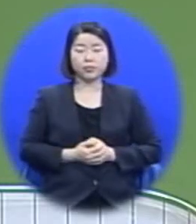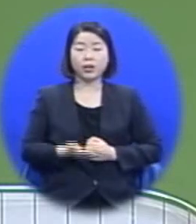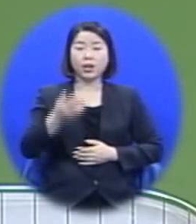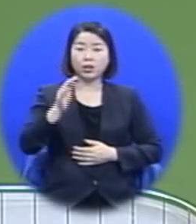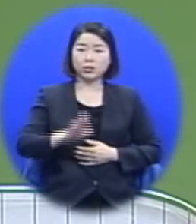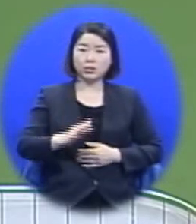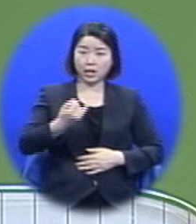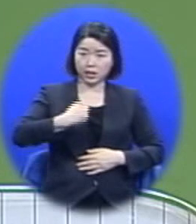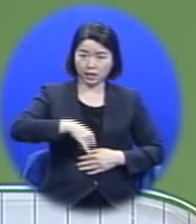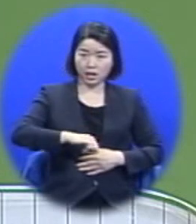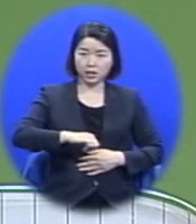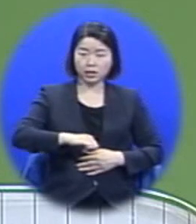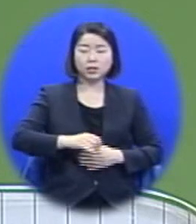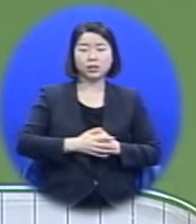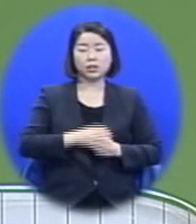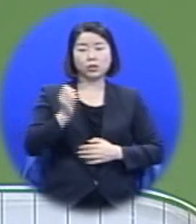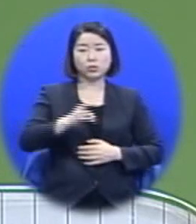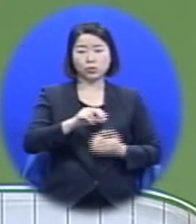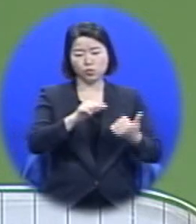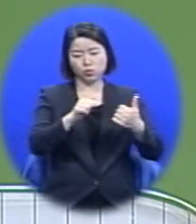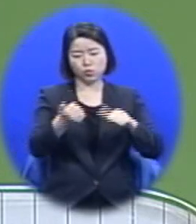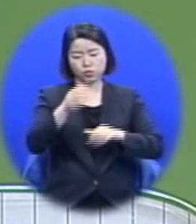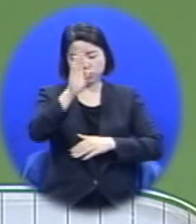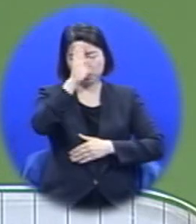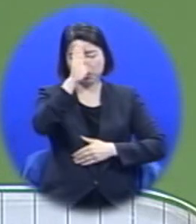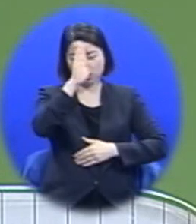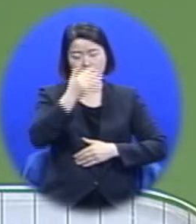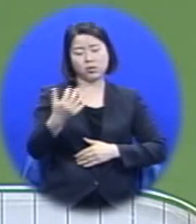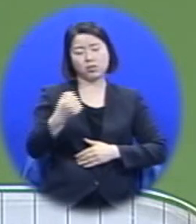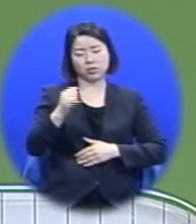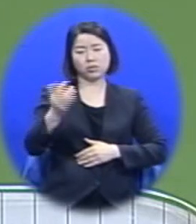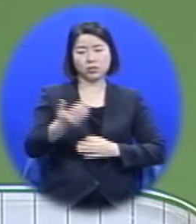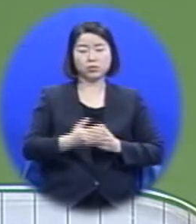그런데 딸이 또 죽을 병에 들었어요